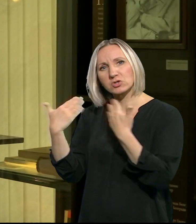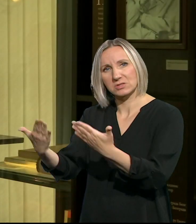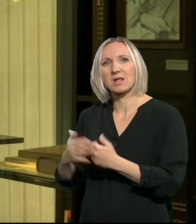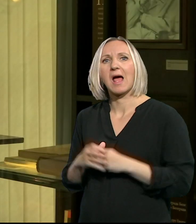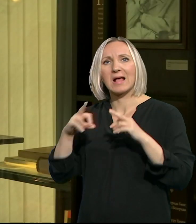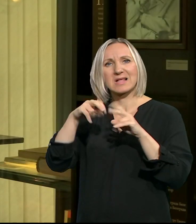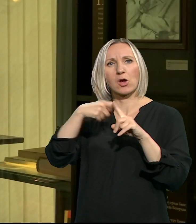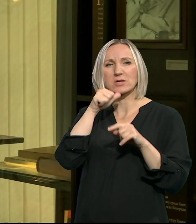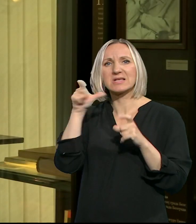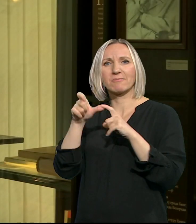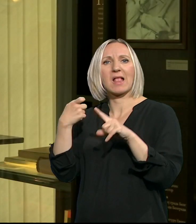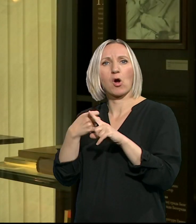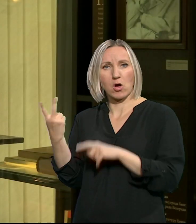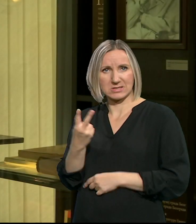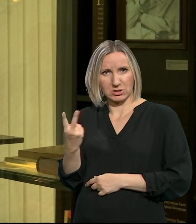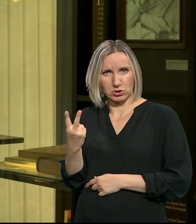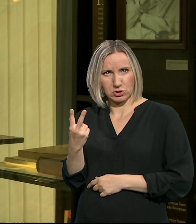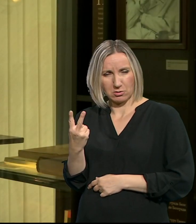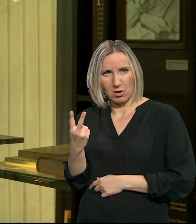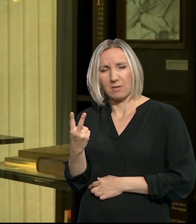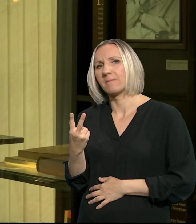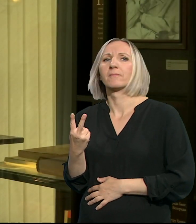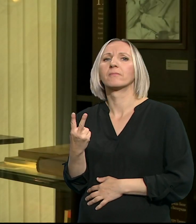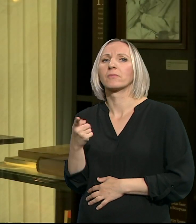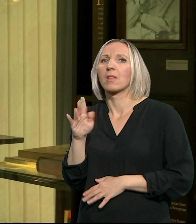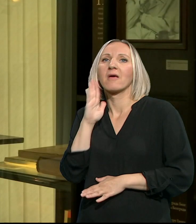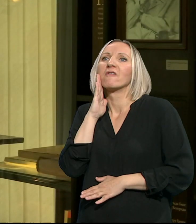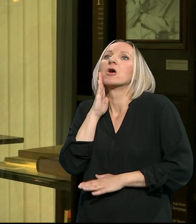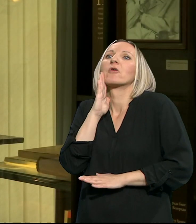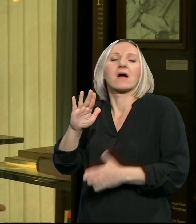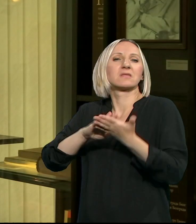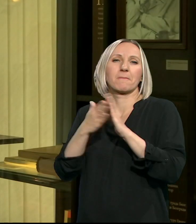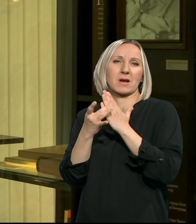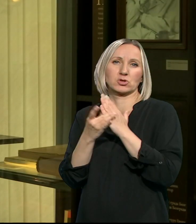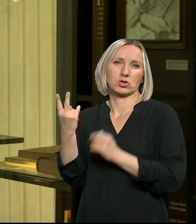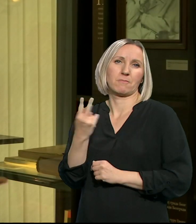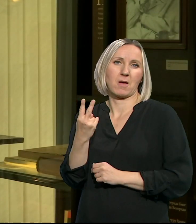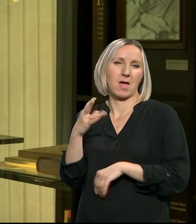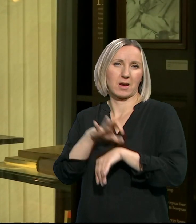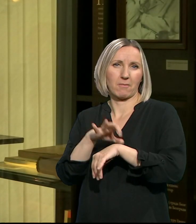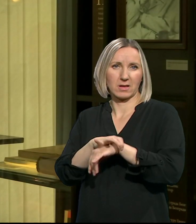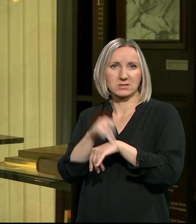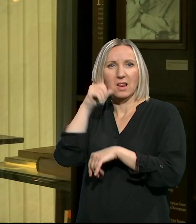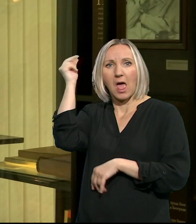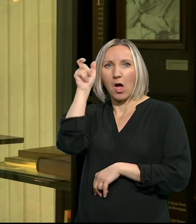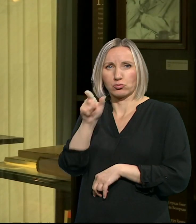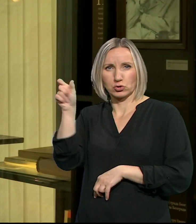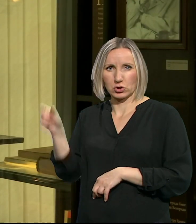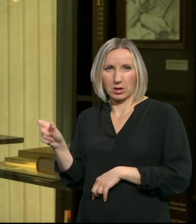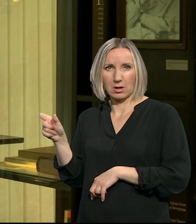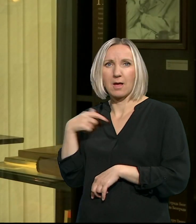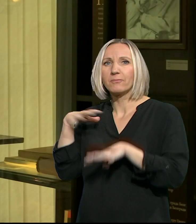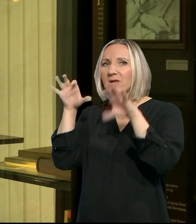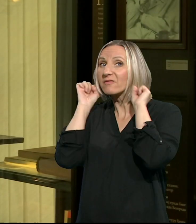Aleksandar Kostić i Smilja Kostić-Joksić su jedan neverovatan bračni par medicinara i naučnika. To ćemo